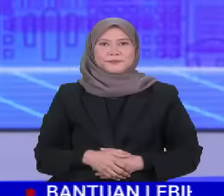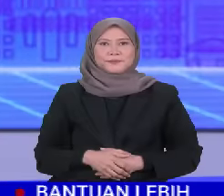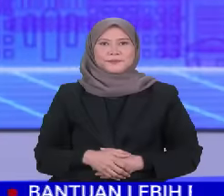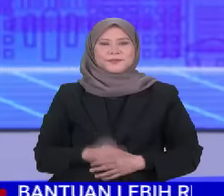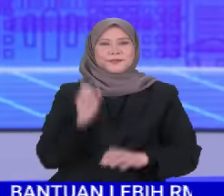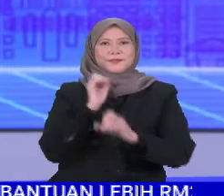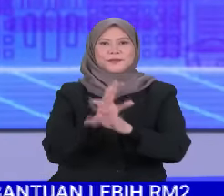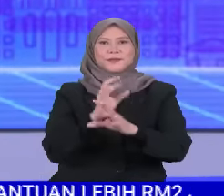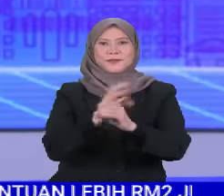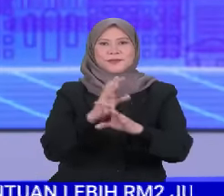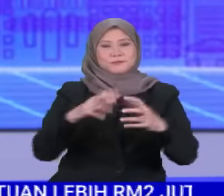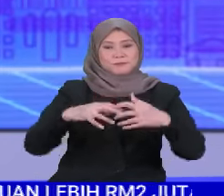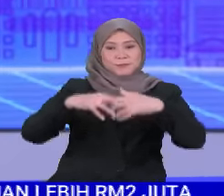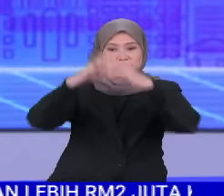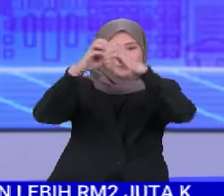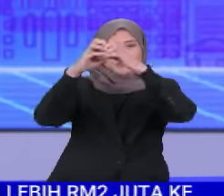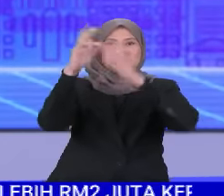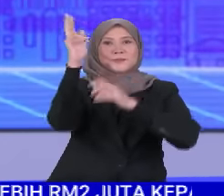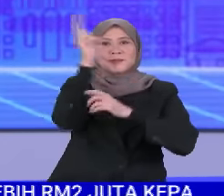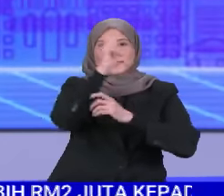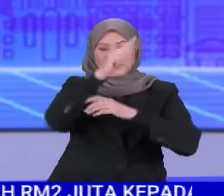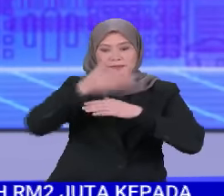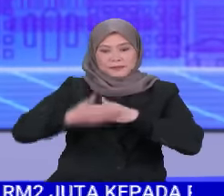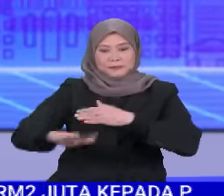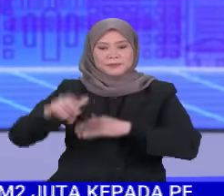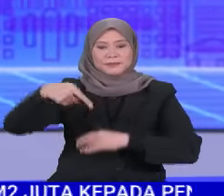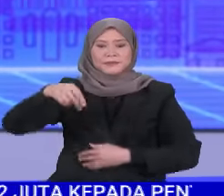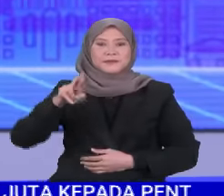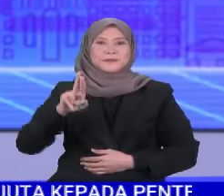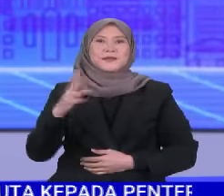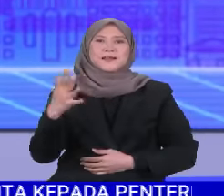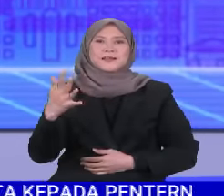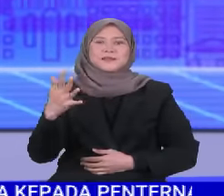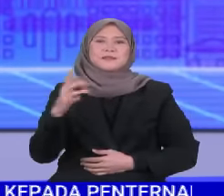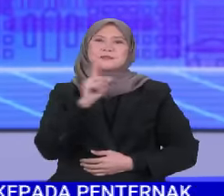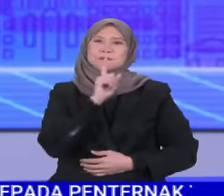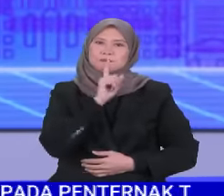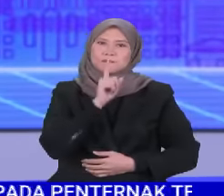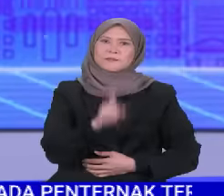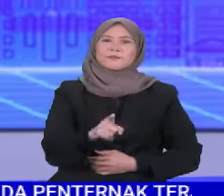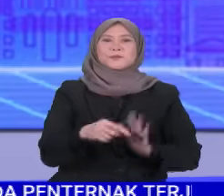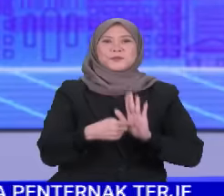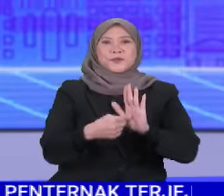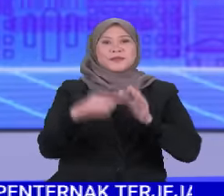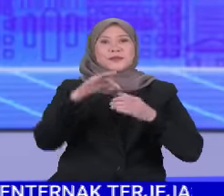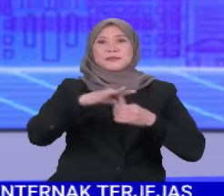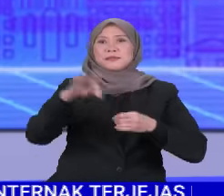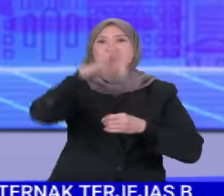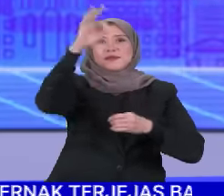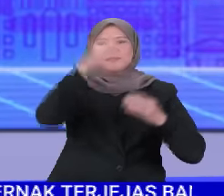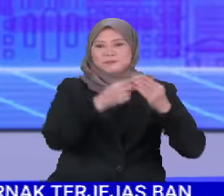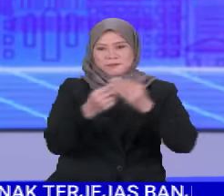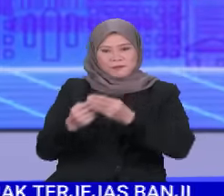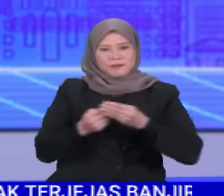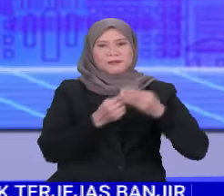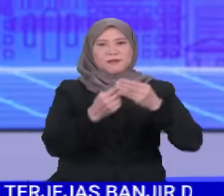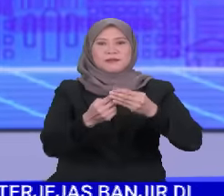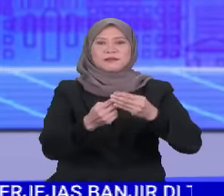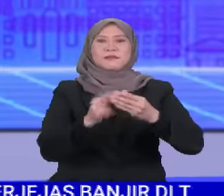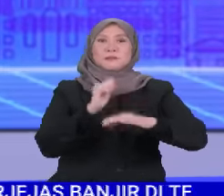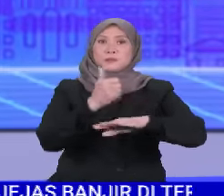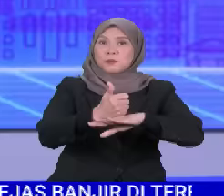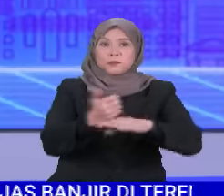usaha pembentukan kerajaan pascariu ke-15 benar-benar mencerminkan semangat perpaduan ia